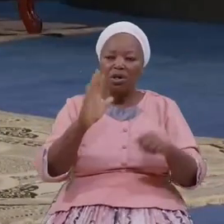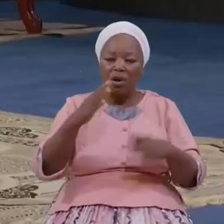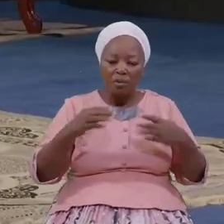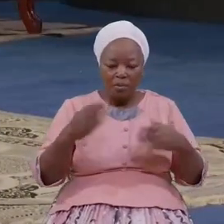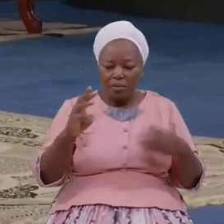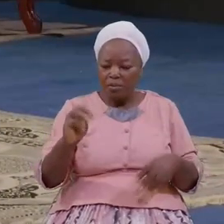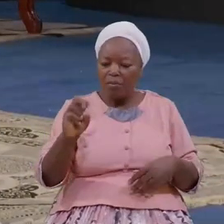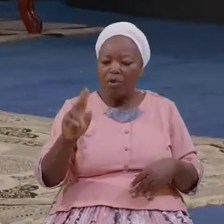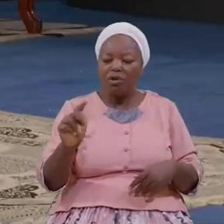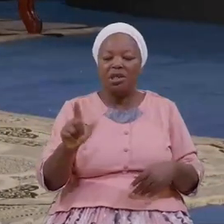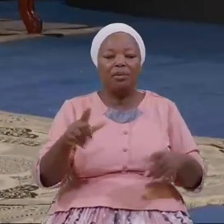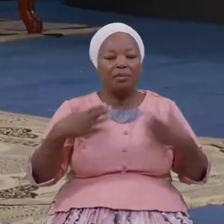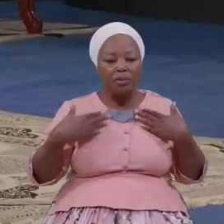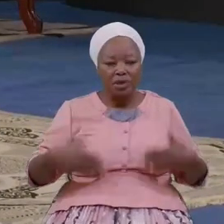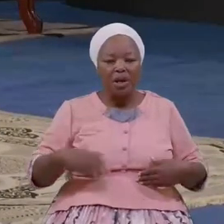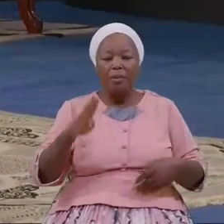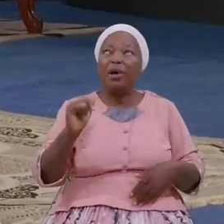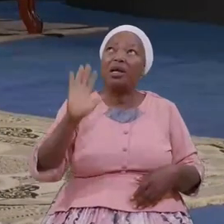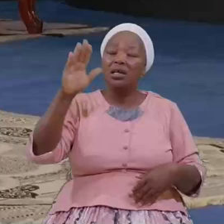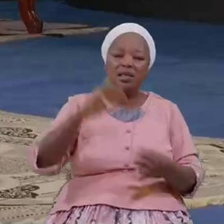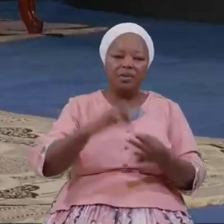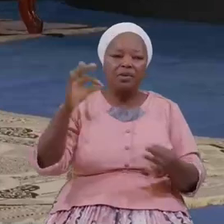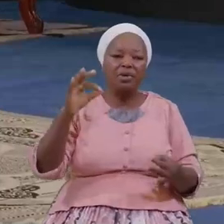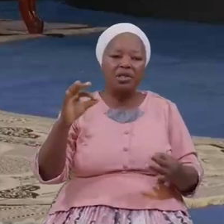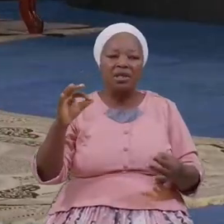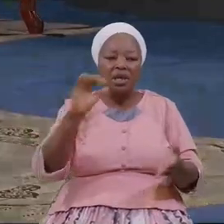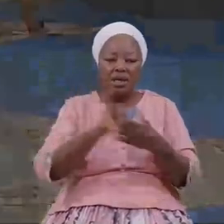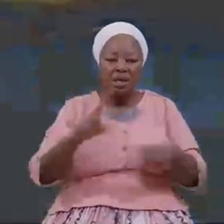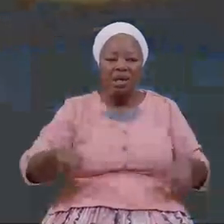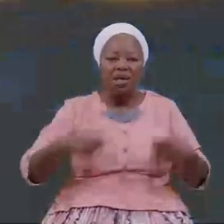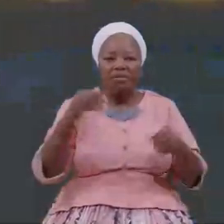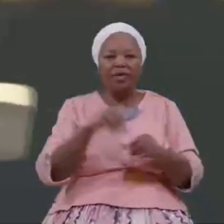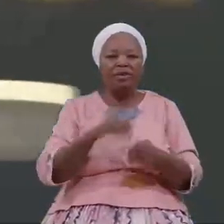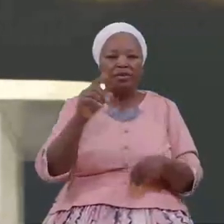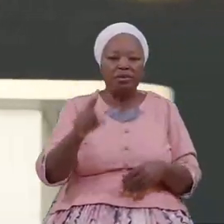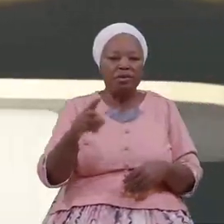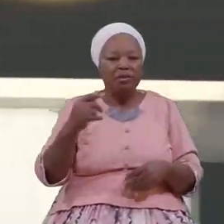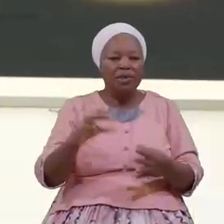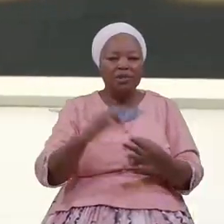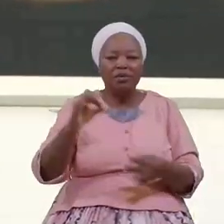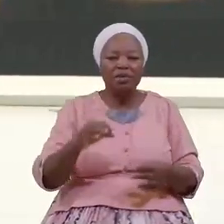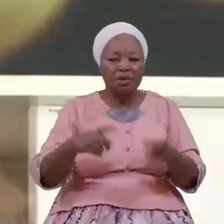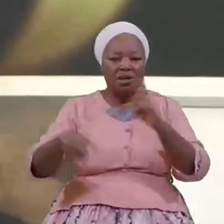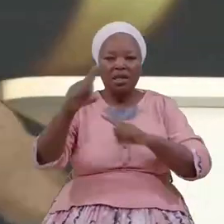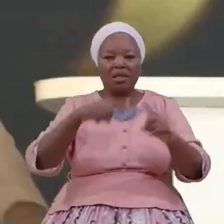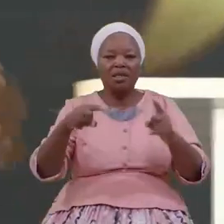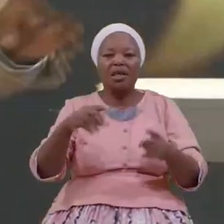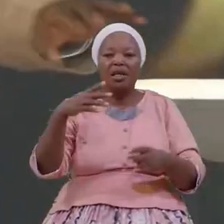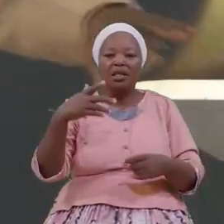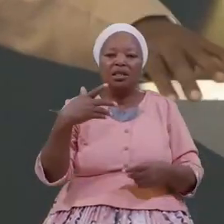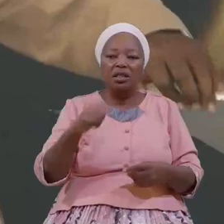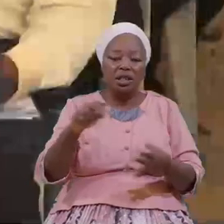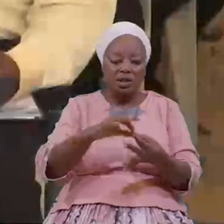Et rendra aussi la vie à vos corps mortels par son esprit qui habite en vous. L'esprit demeure en